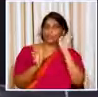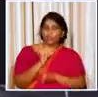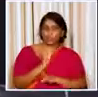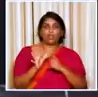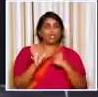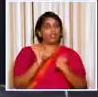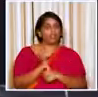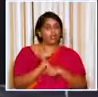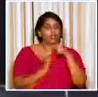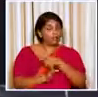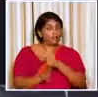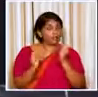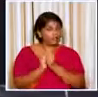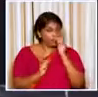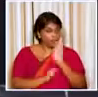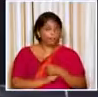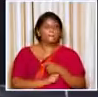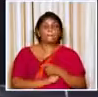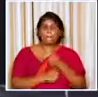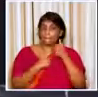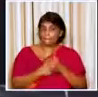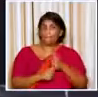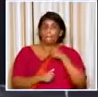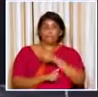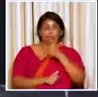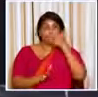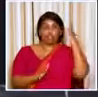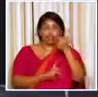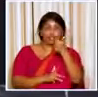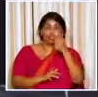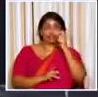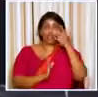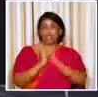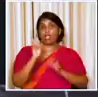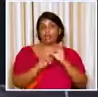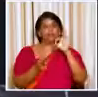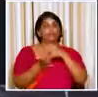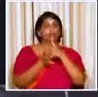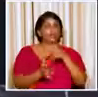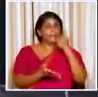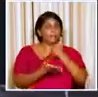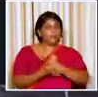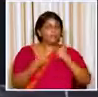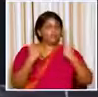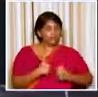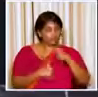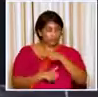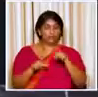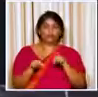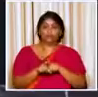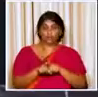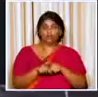ඒ පනතෙන්. ඒක කිරීමේ යහපත වෙනුවෙන් උන්නේම හොඳම ලෝකයේ මුදල් ඇමති කළා. මේ මහ බැංකුවේ අධිපතිතුමාලා